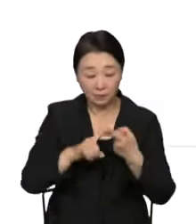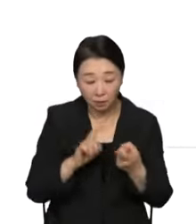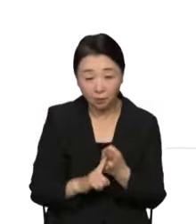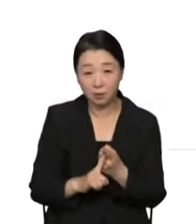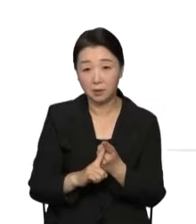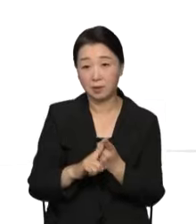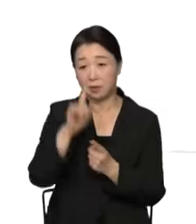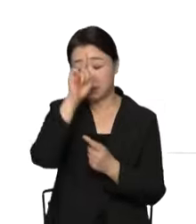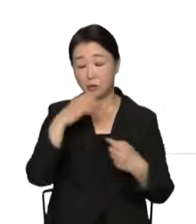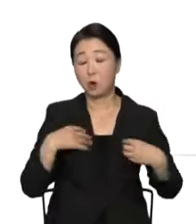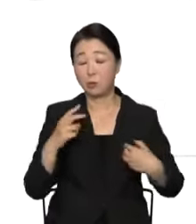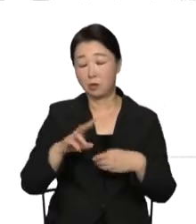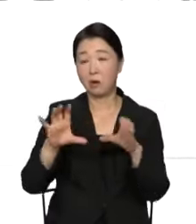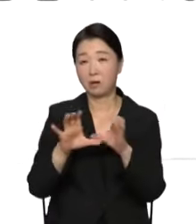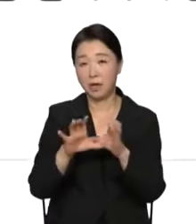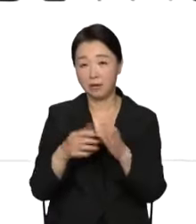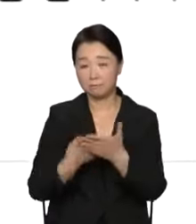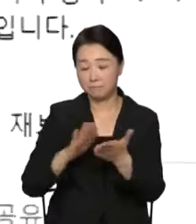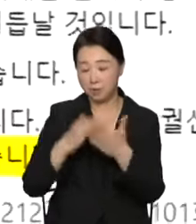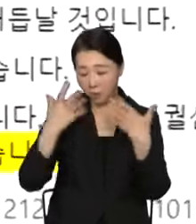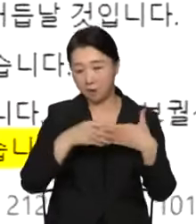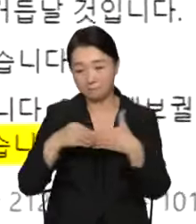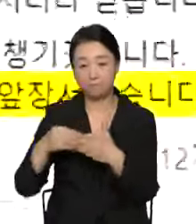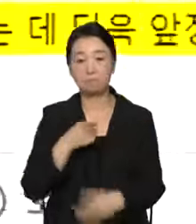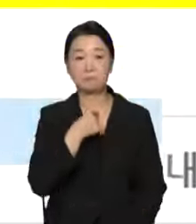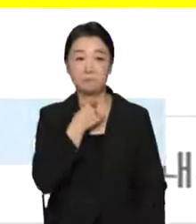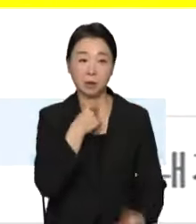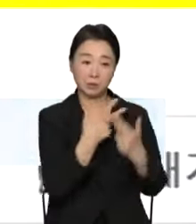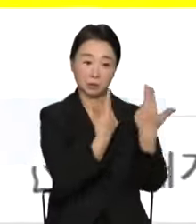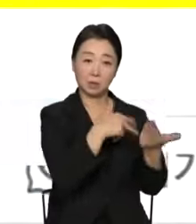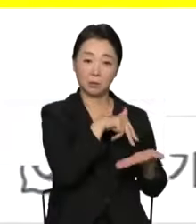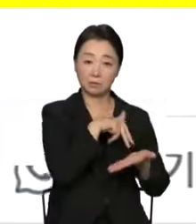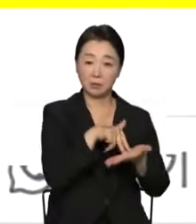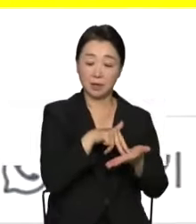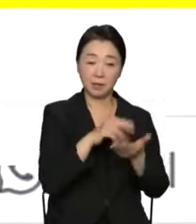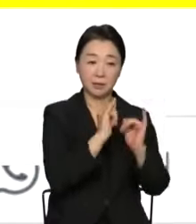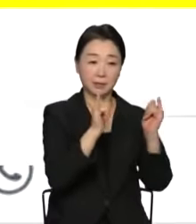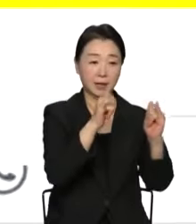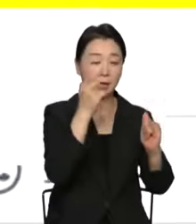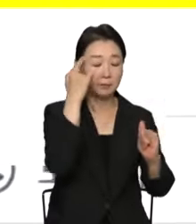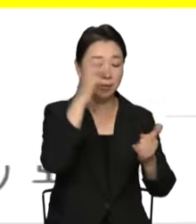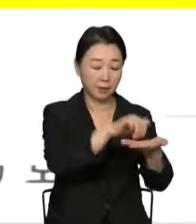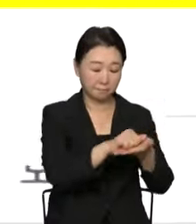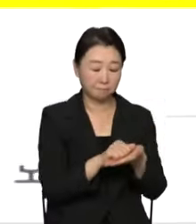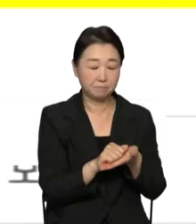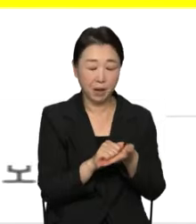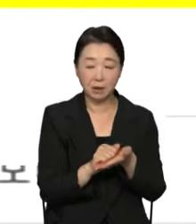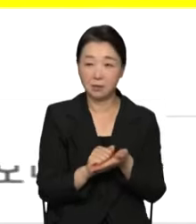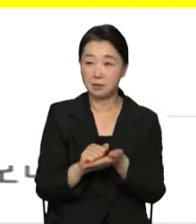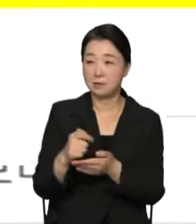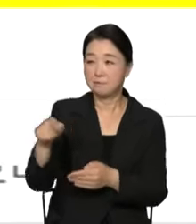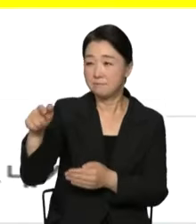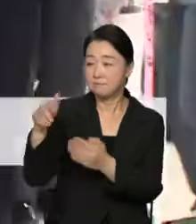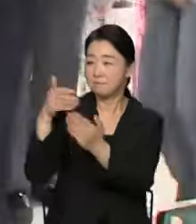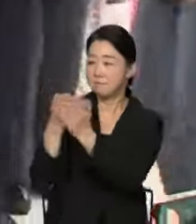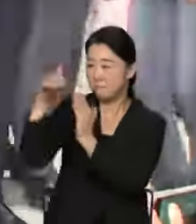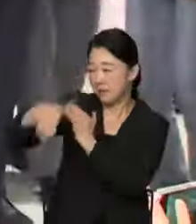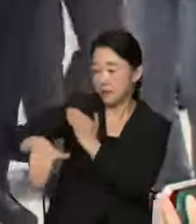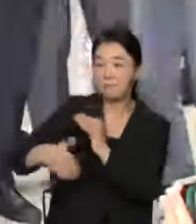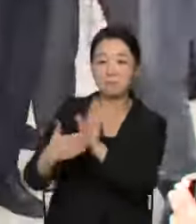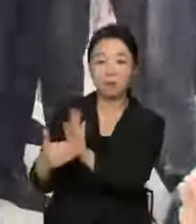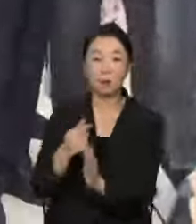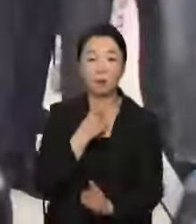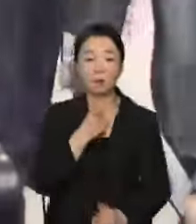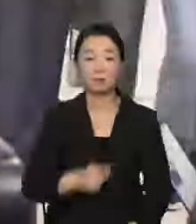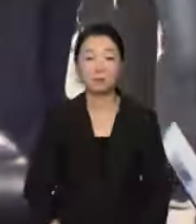여당의 변화와 쇄신을 이끌겠다고 밝혔고 이재명 대표는 민심을 받들어 정권 퇴행을 막겠다고 썼습니다.